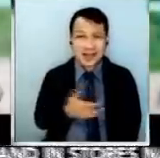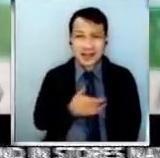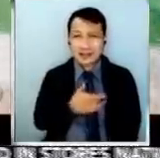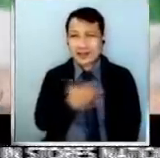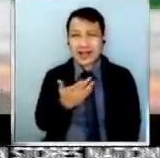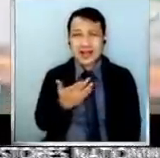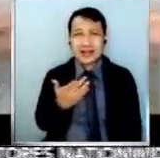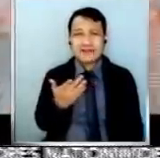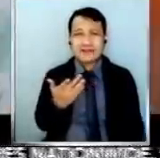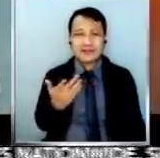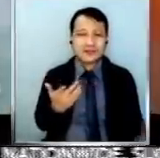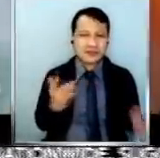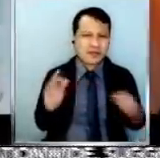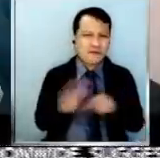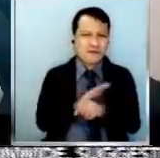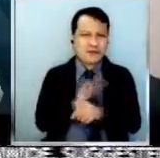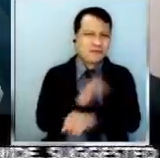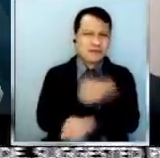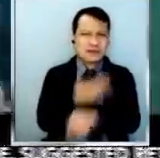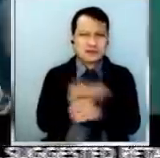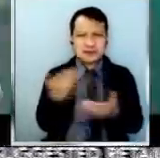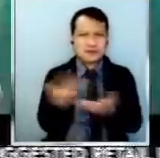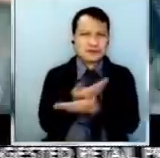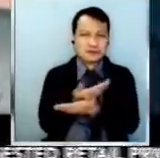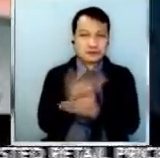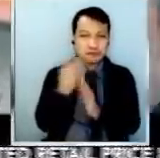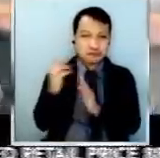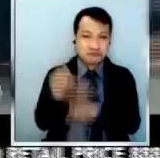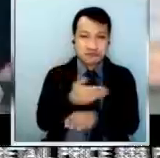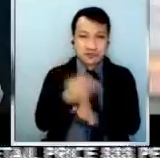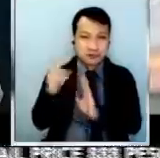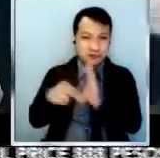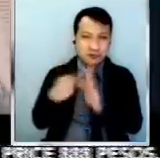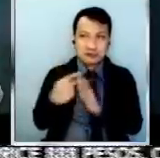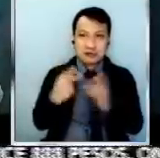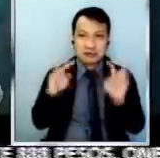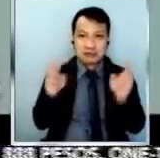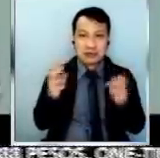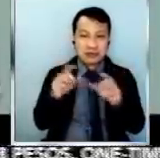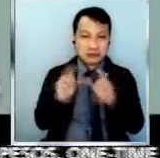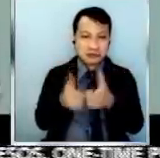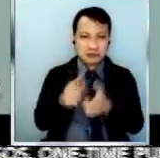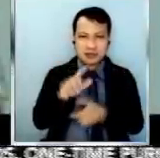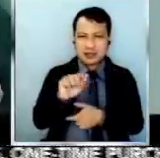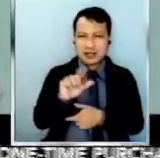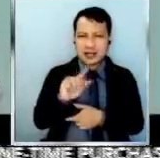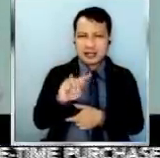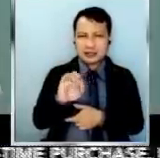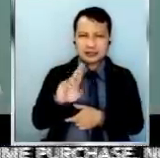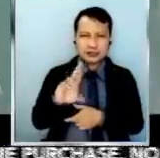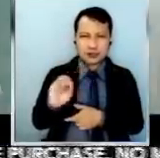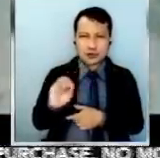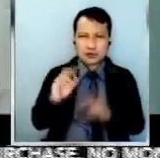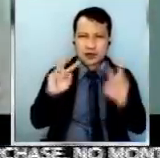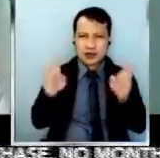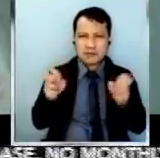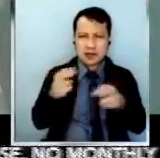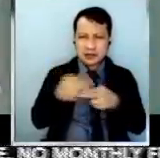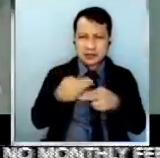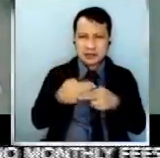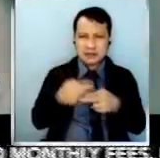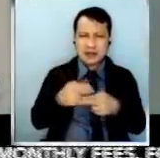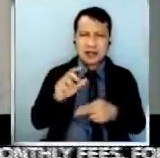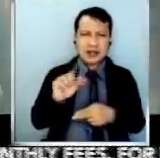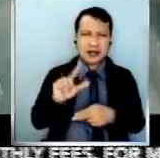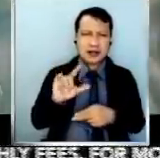Full of energy naman ang bagong music video ng Astro para sa kanta nilang Alive. Sa naturang video, napansin ng ilang fans